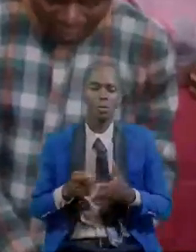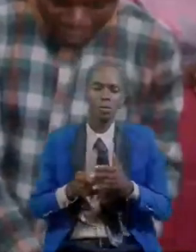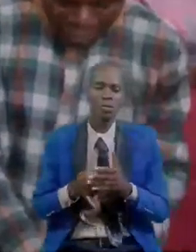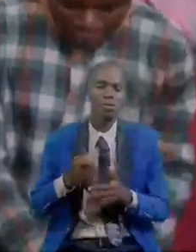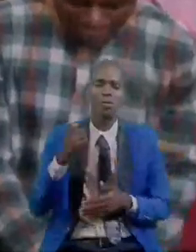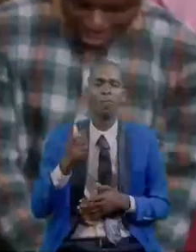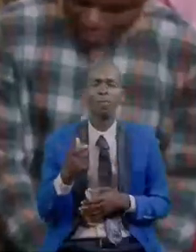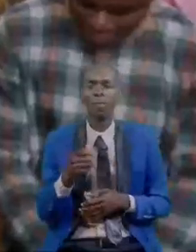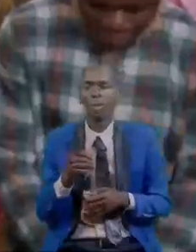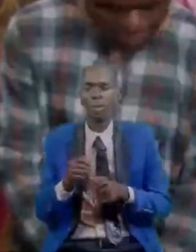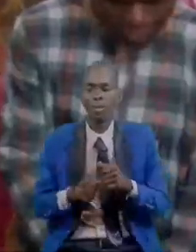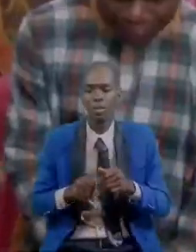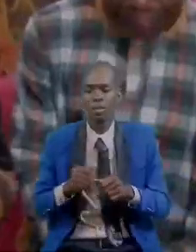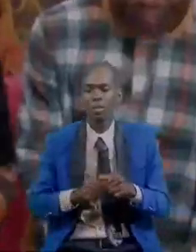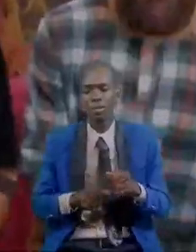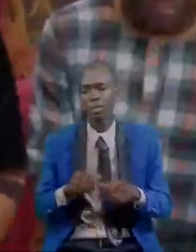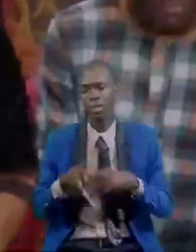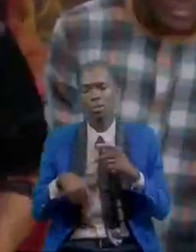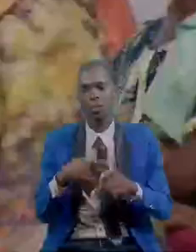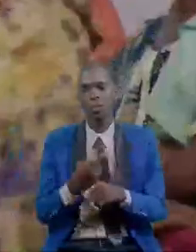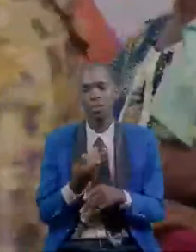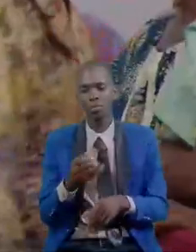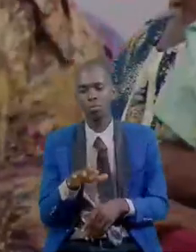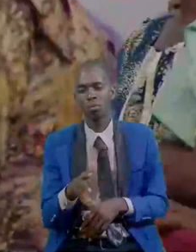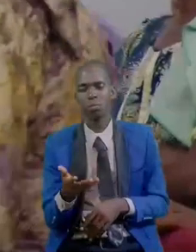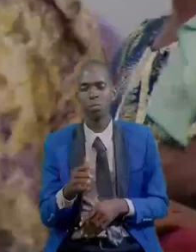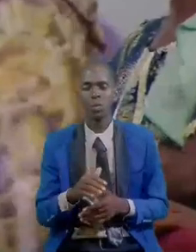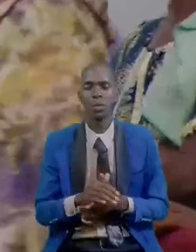Débarrasse-toi de la compromission d'Achab.